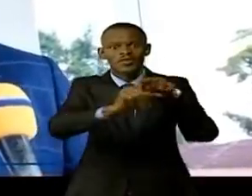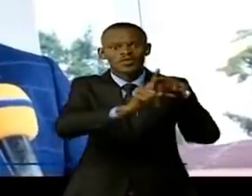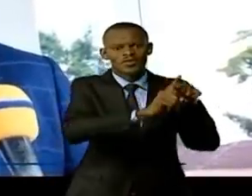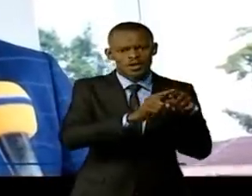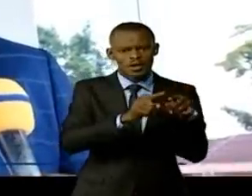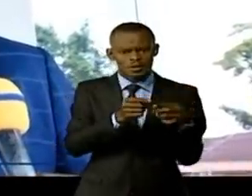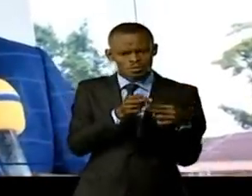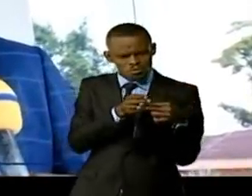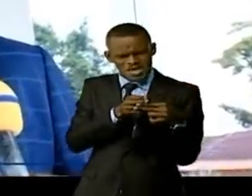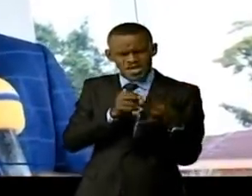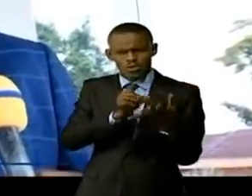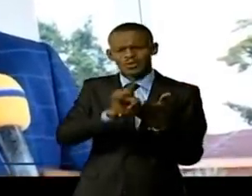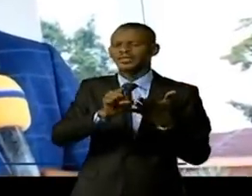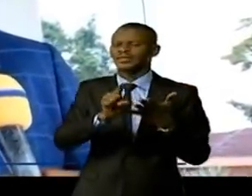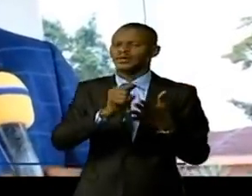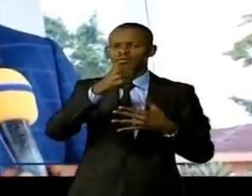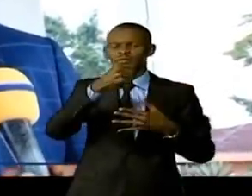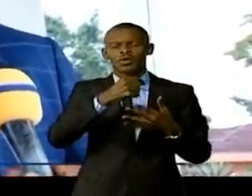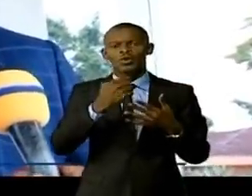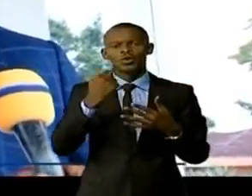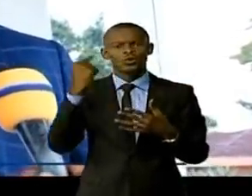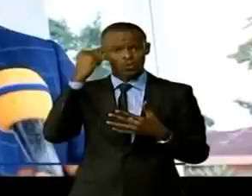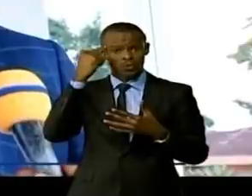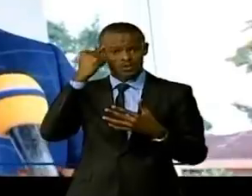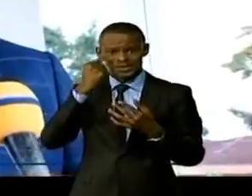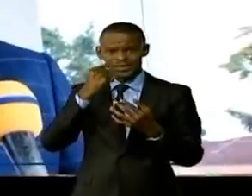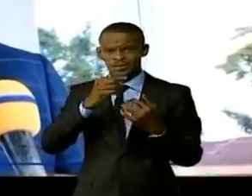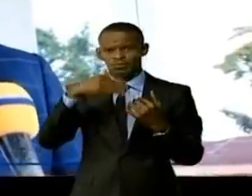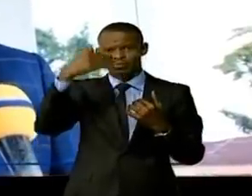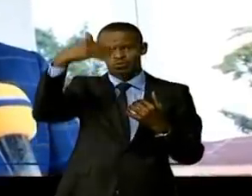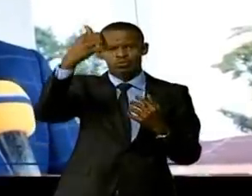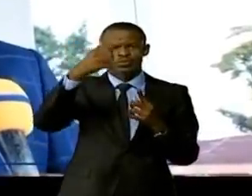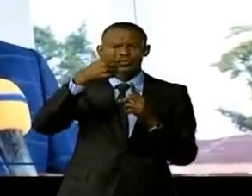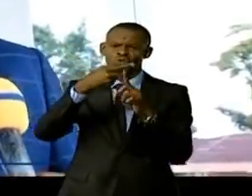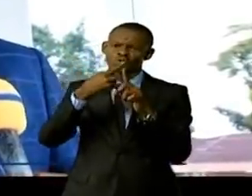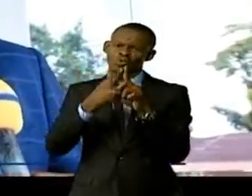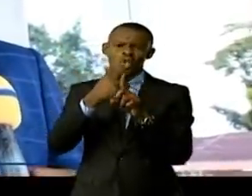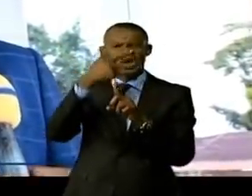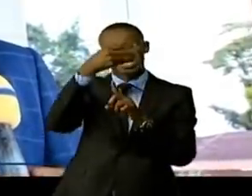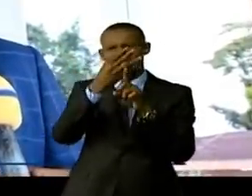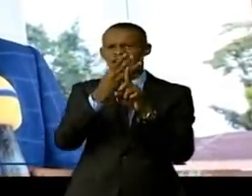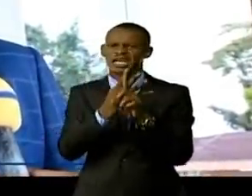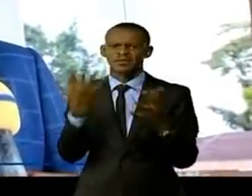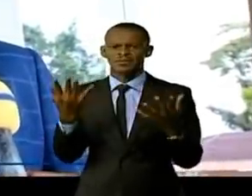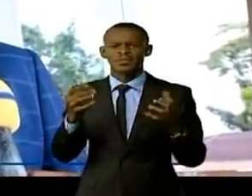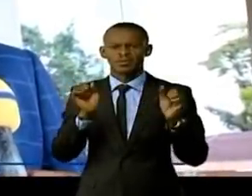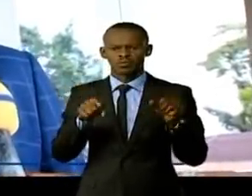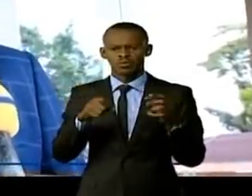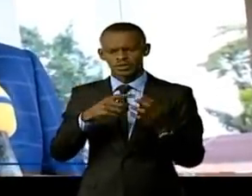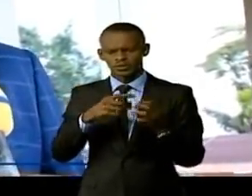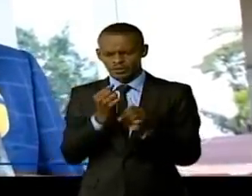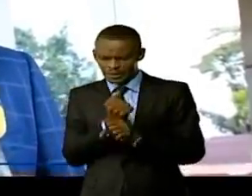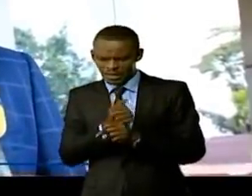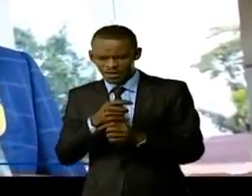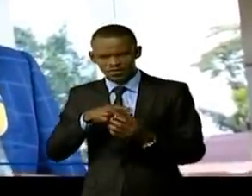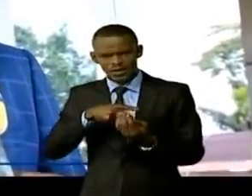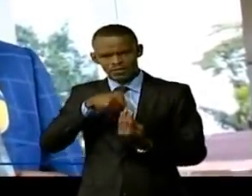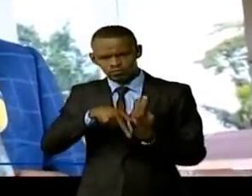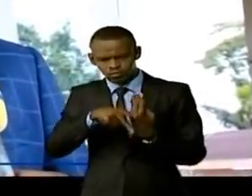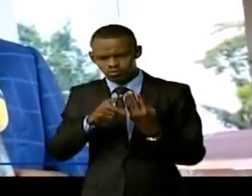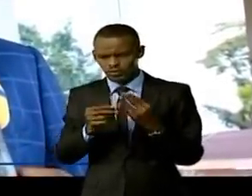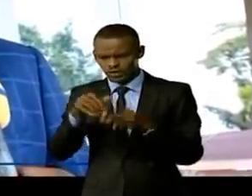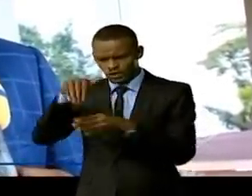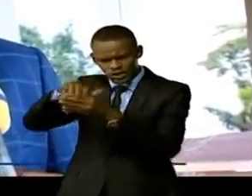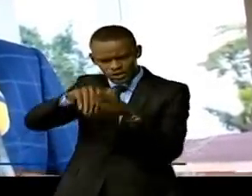d'ici 3 à 4 mois, nous pouvons déjà commencer à avoir quelques résultats pour certaines chaînes de valeur comme les manioc, les